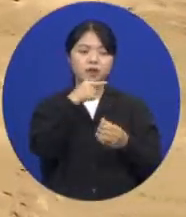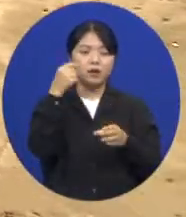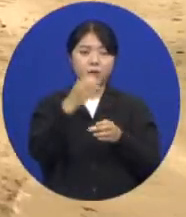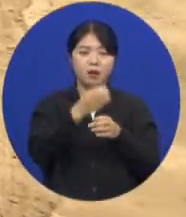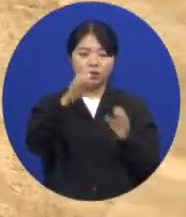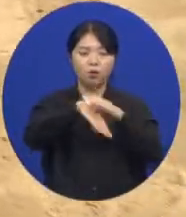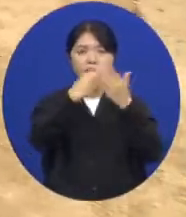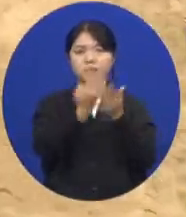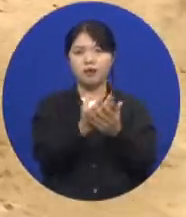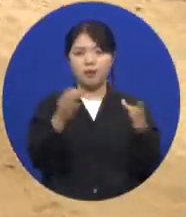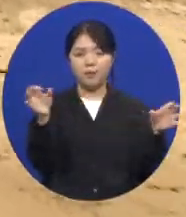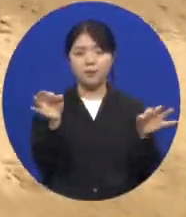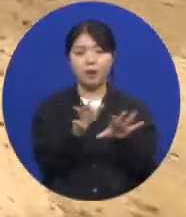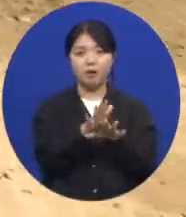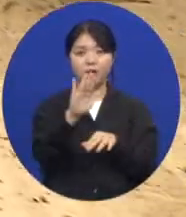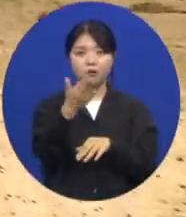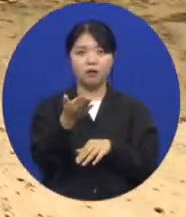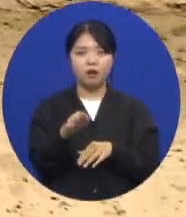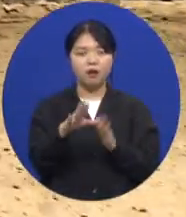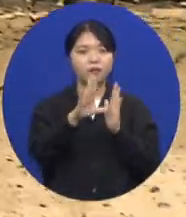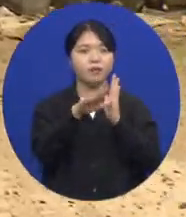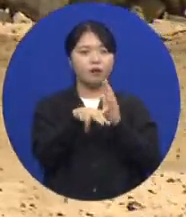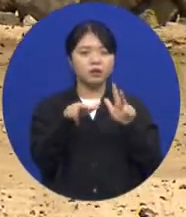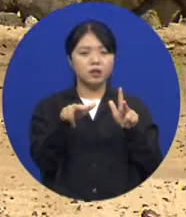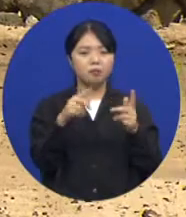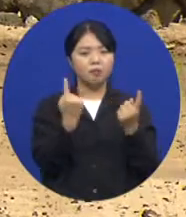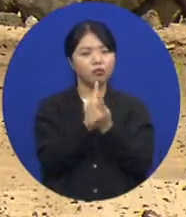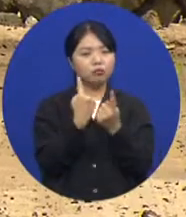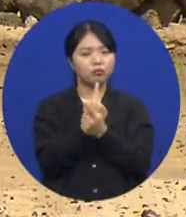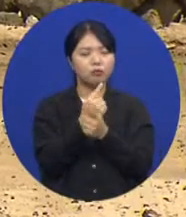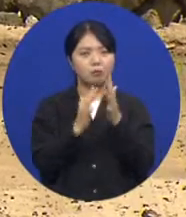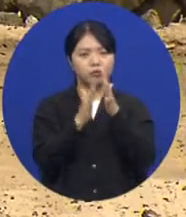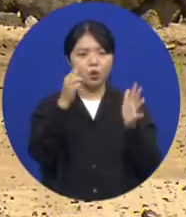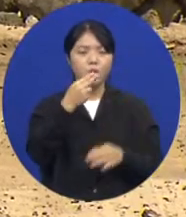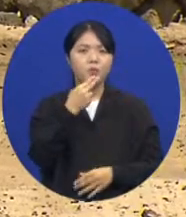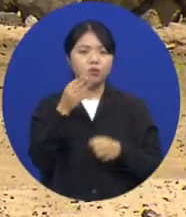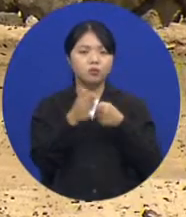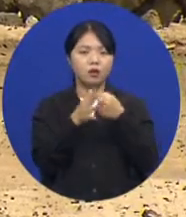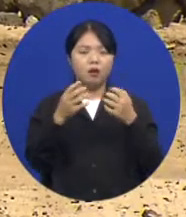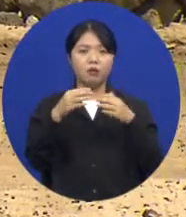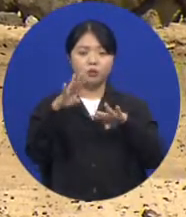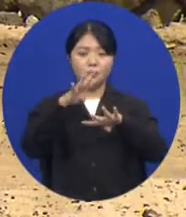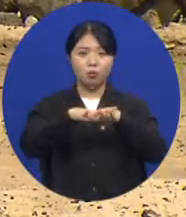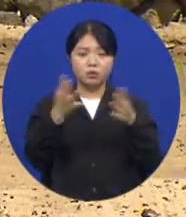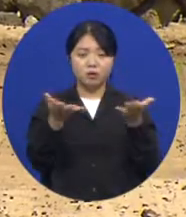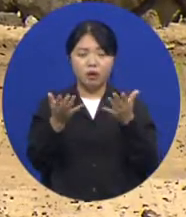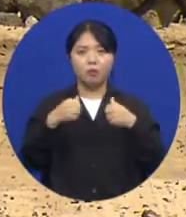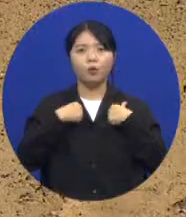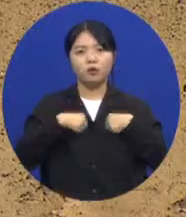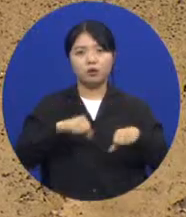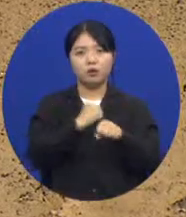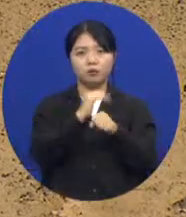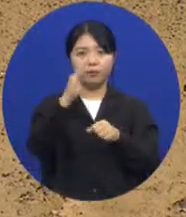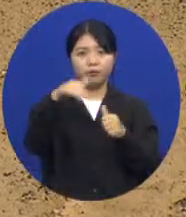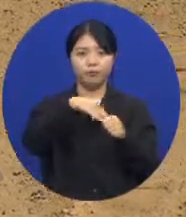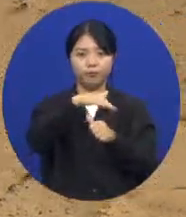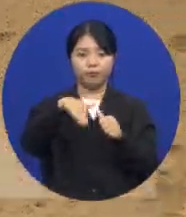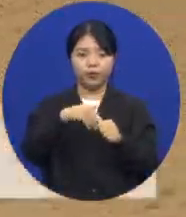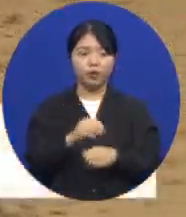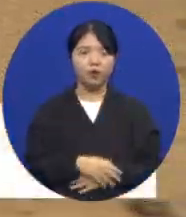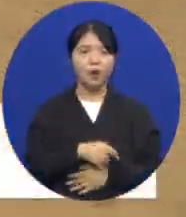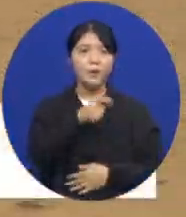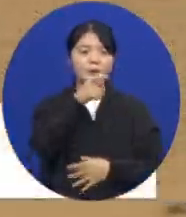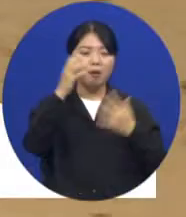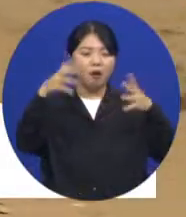전체가 쓸려버렸는데요. 이 시기상 대체 작물이 없다 보니 사실상 농사를 포기해야 되는 상황입니다. 비바람에 지금